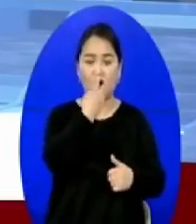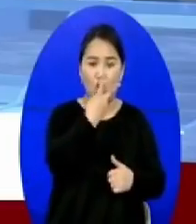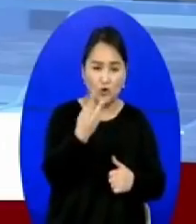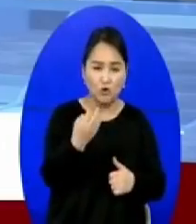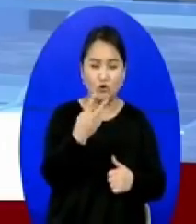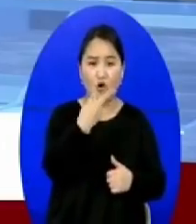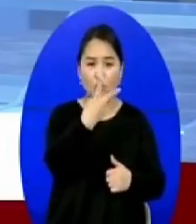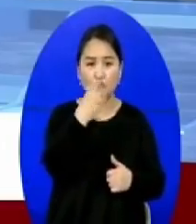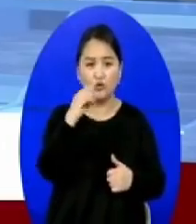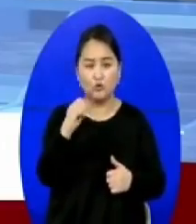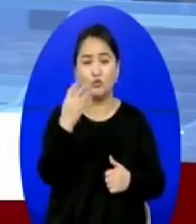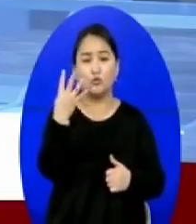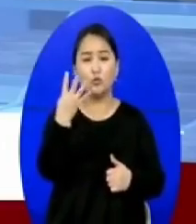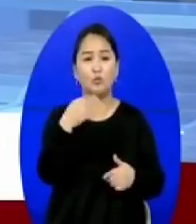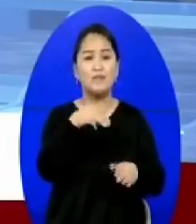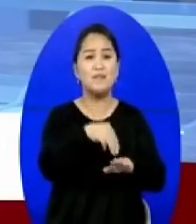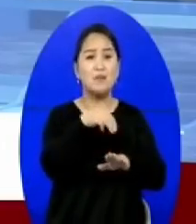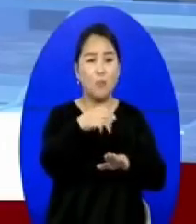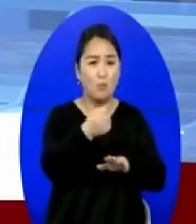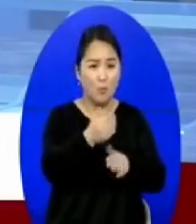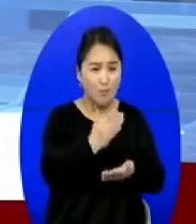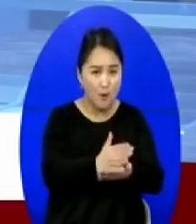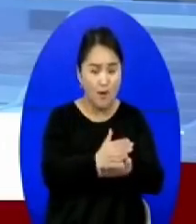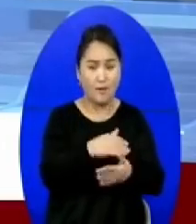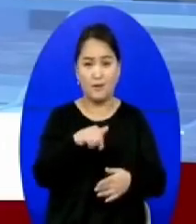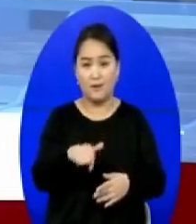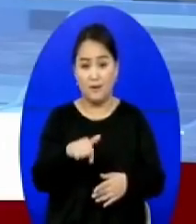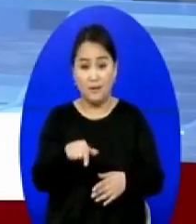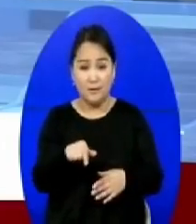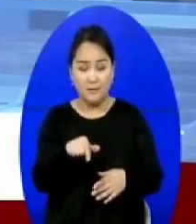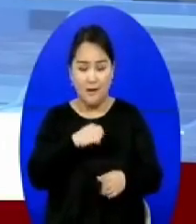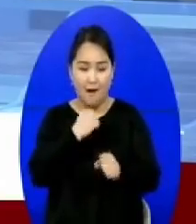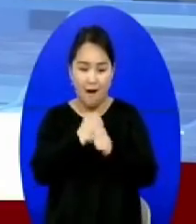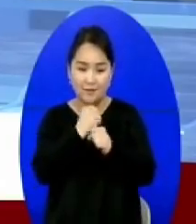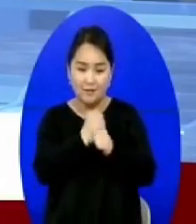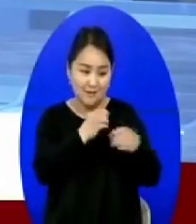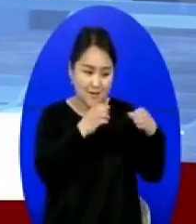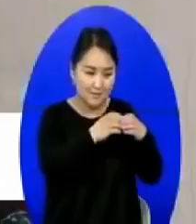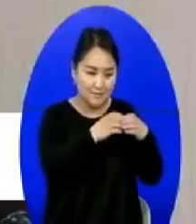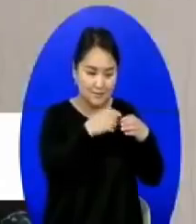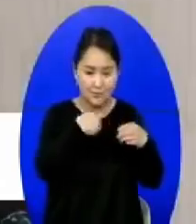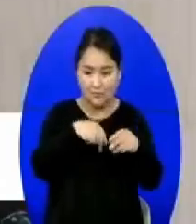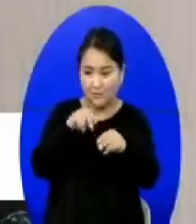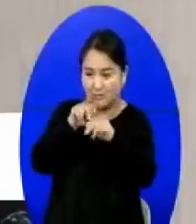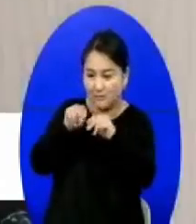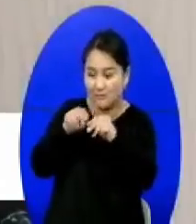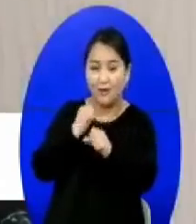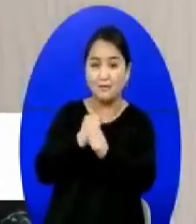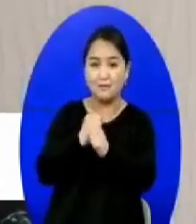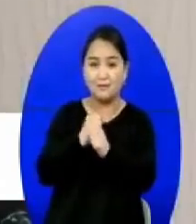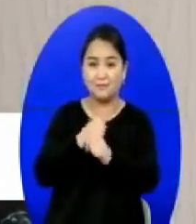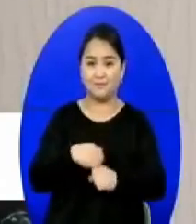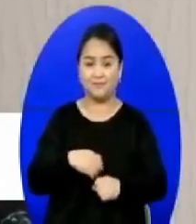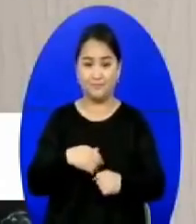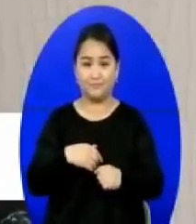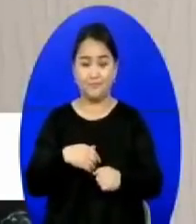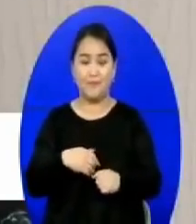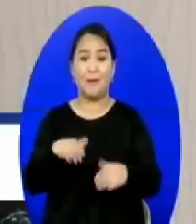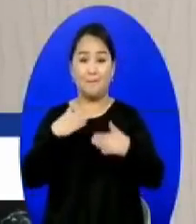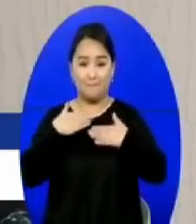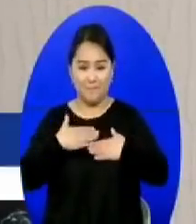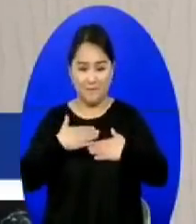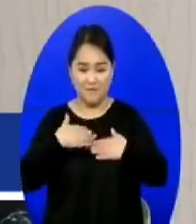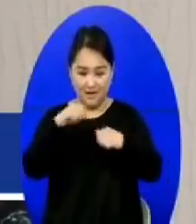судалж дүгнэх үүргийг засгийн газрын хэрэглэх газраас тус газар төгч ажлын хэсэг томилжээ. Одоо бид энэ